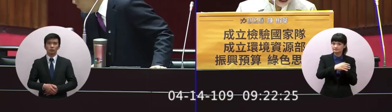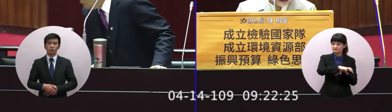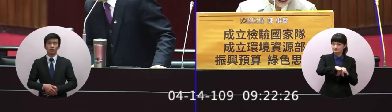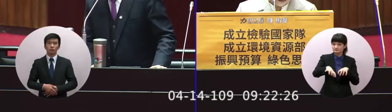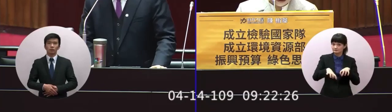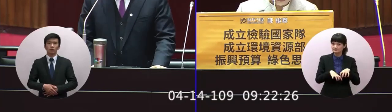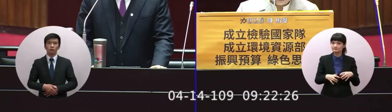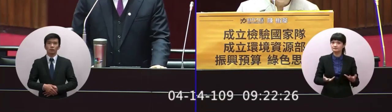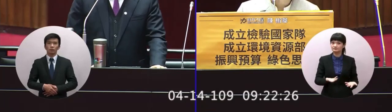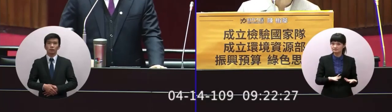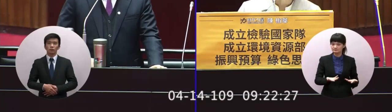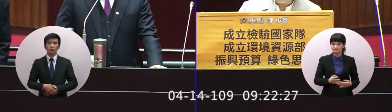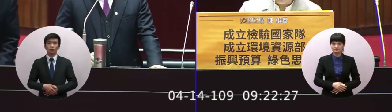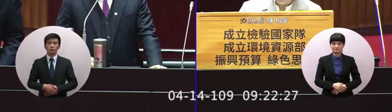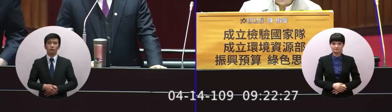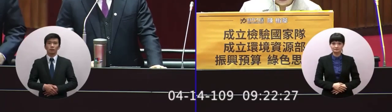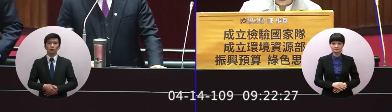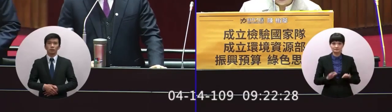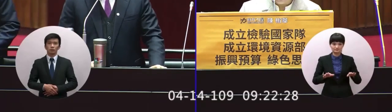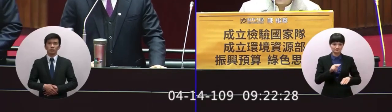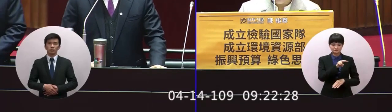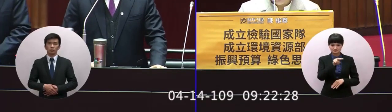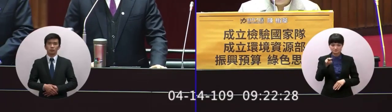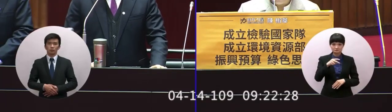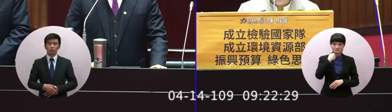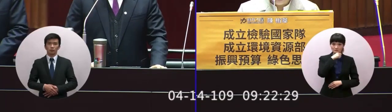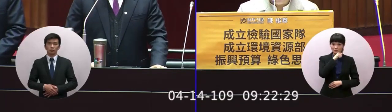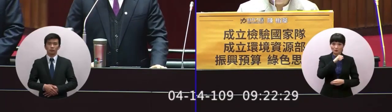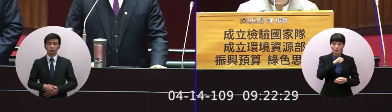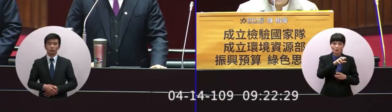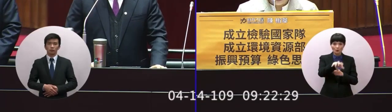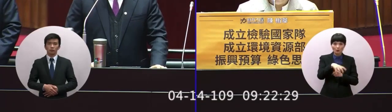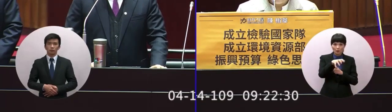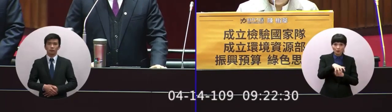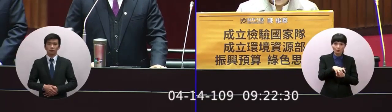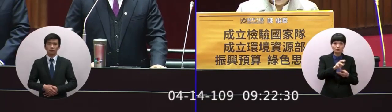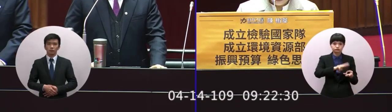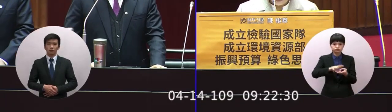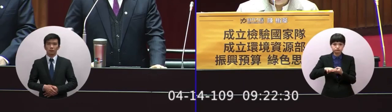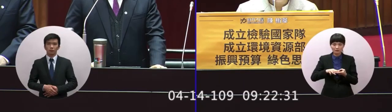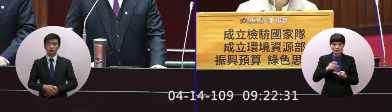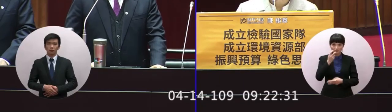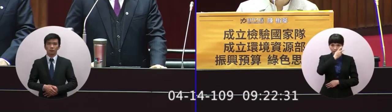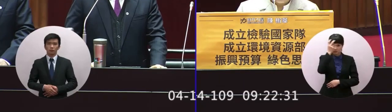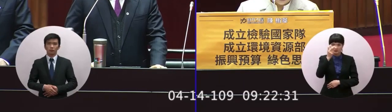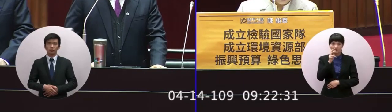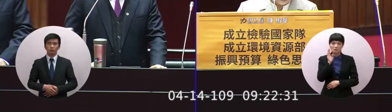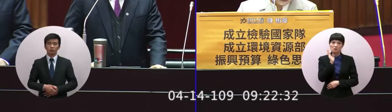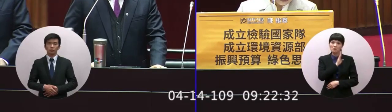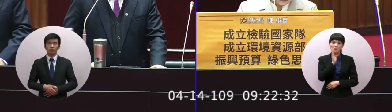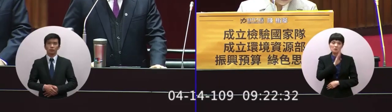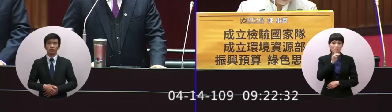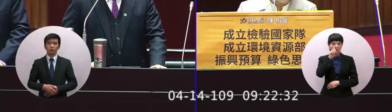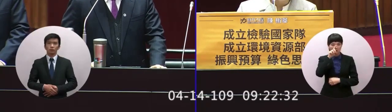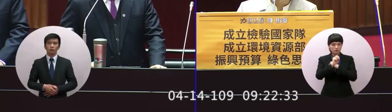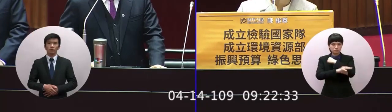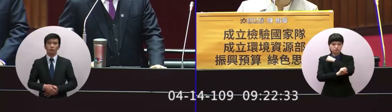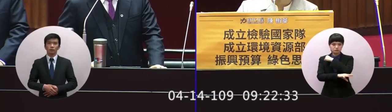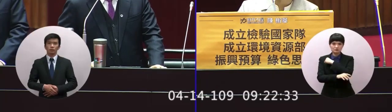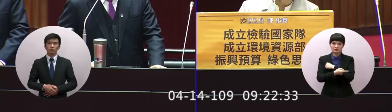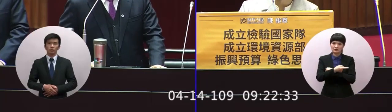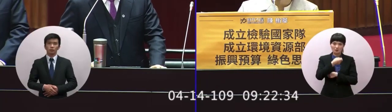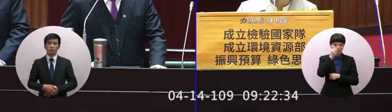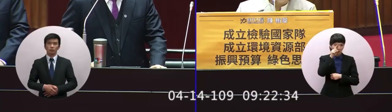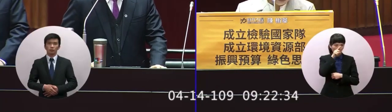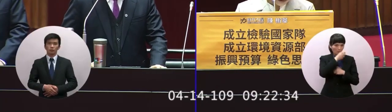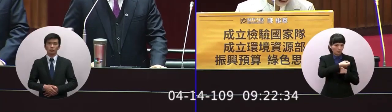们看到台湾很多农地都有发生废弃物污染， 那云林哈，云林这个是在